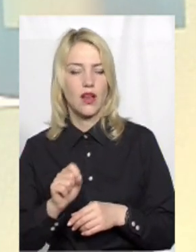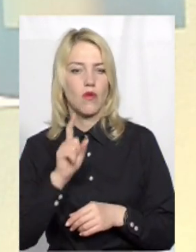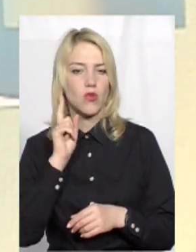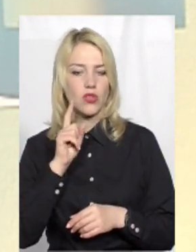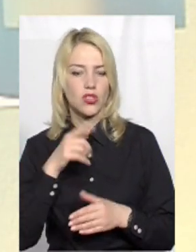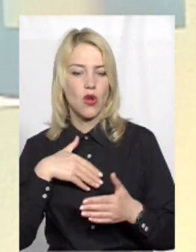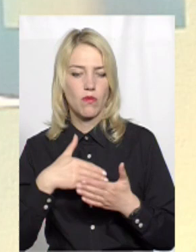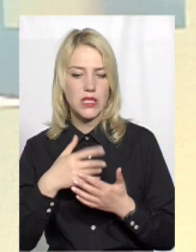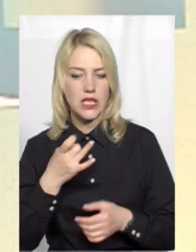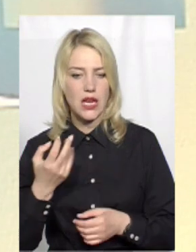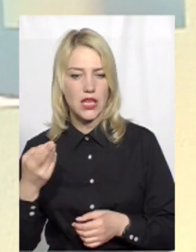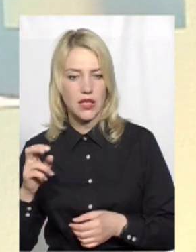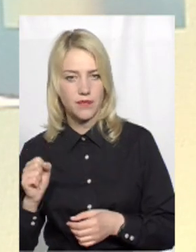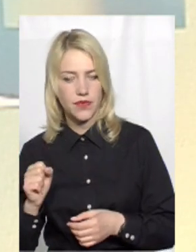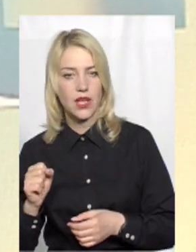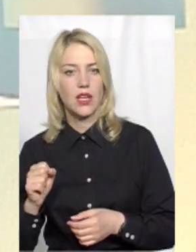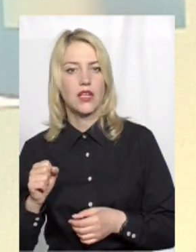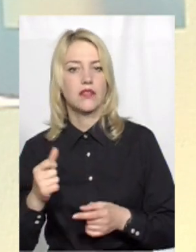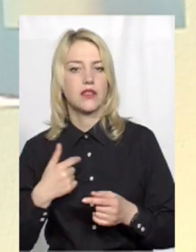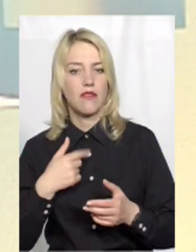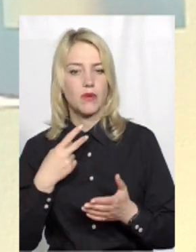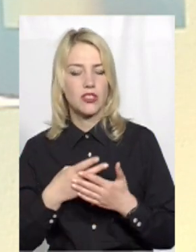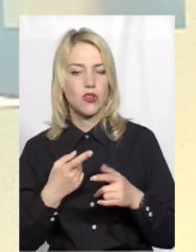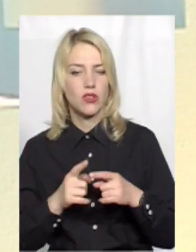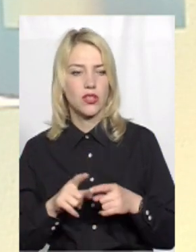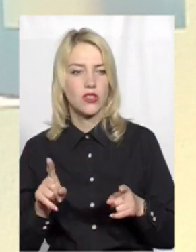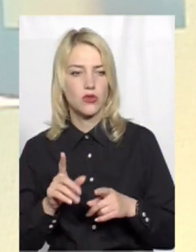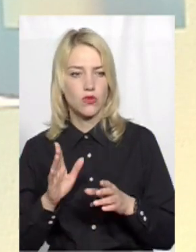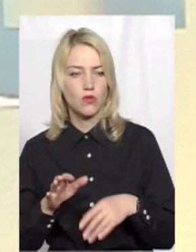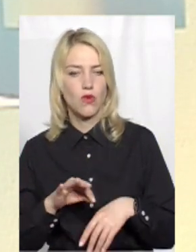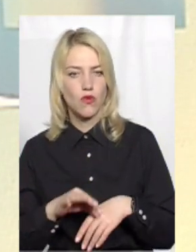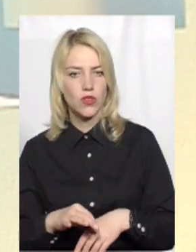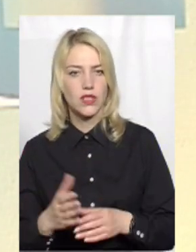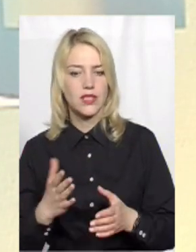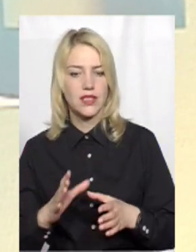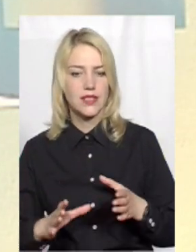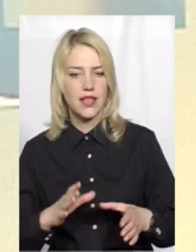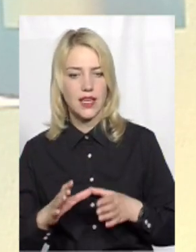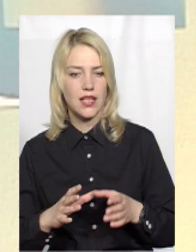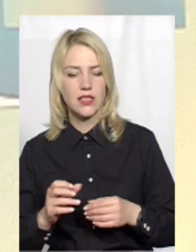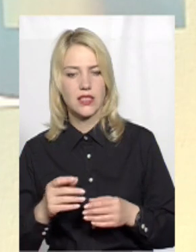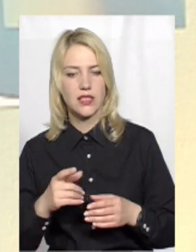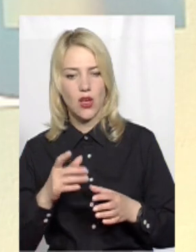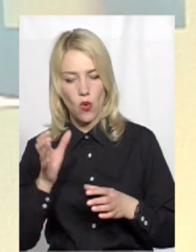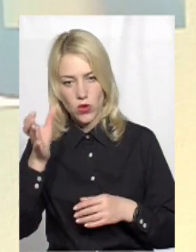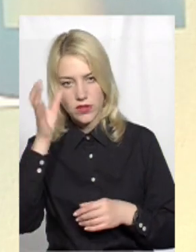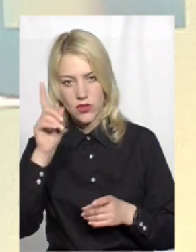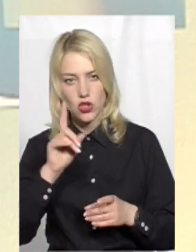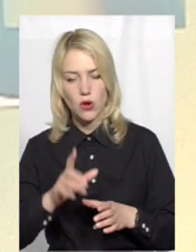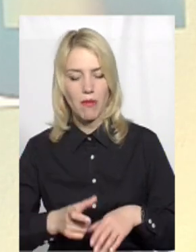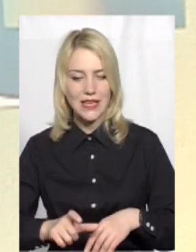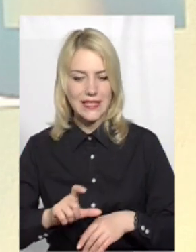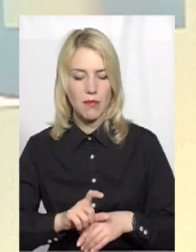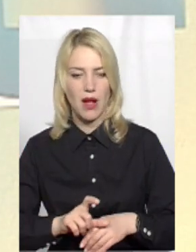молодіжна громадська рада. Тобто я вбачаю те, що будуть проводитись якісь тренінги з громадянської освіти, щоб